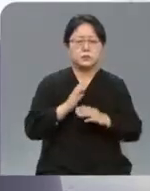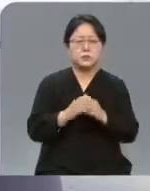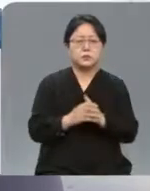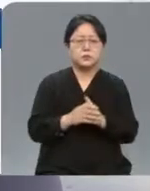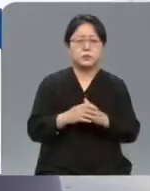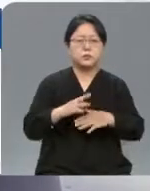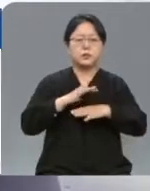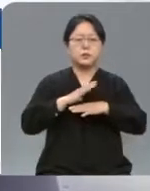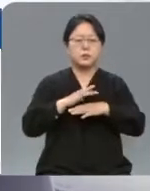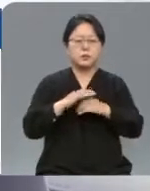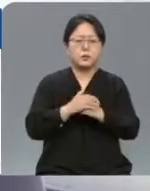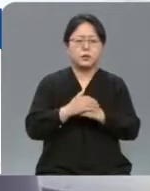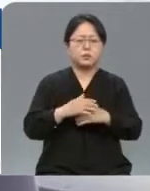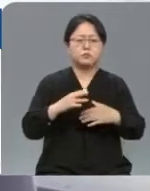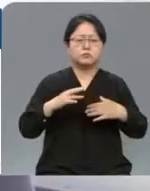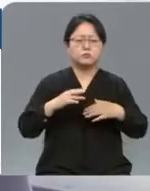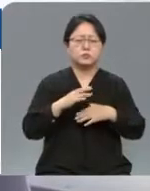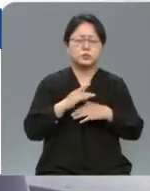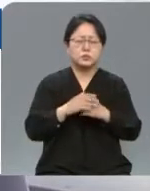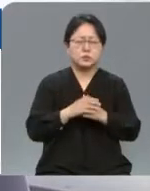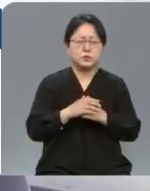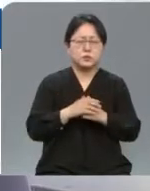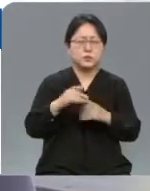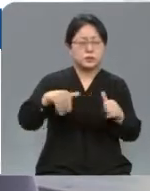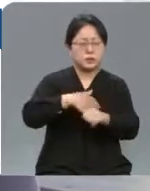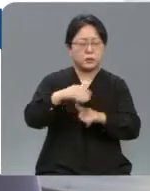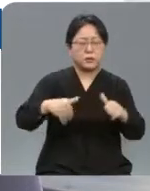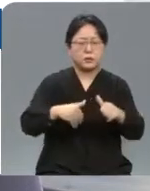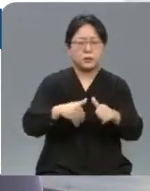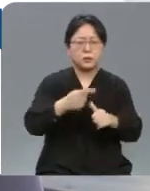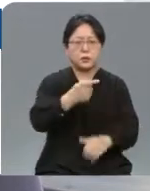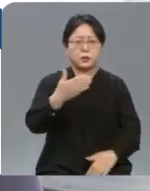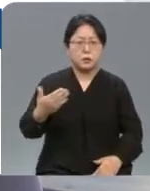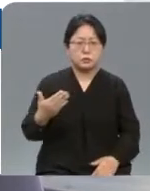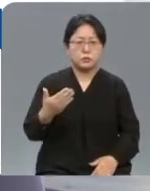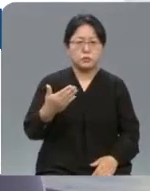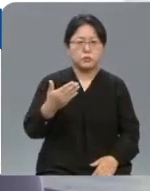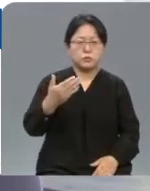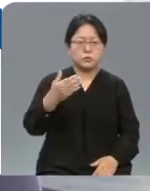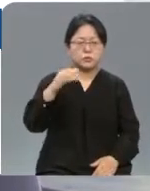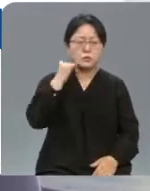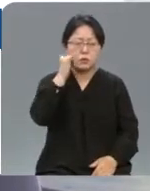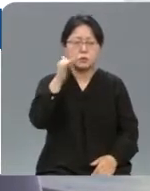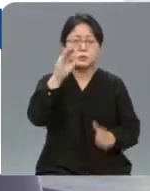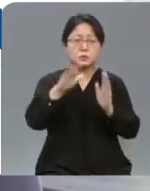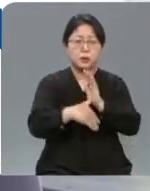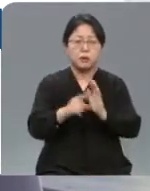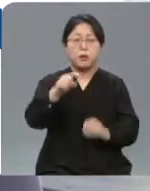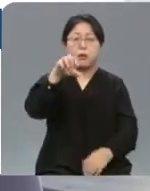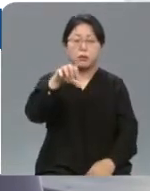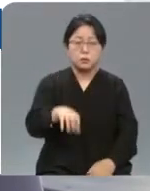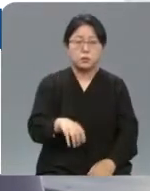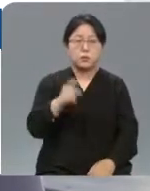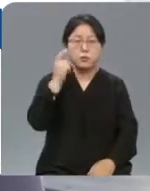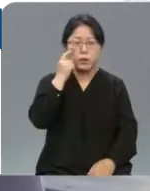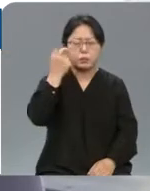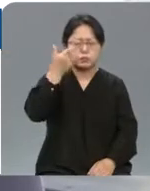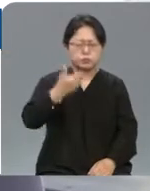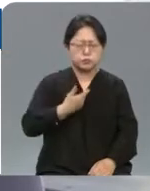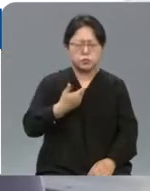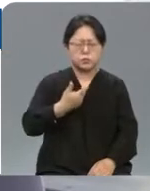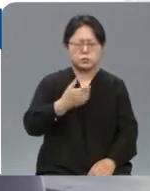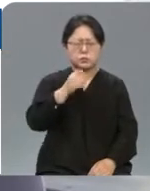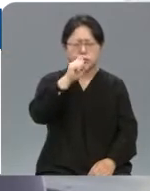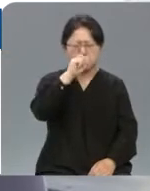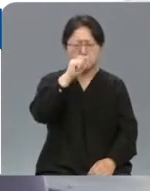떨리고 설치 키 무서웠어요 그 상황에 를 구축해서 어디 십니까 그런걸 좀 물어 봐 줬으면